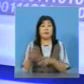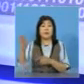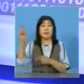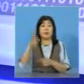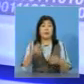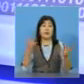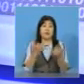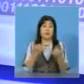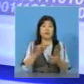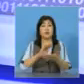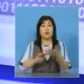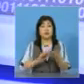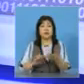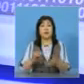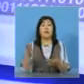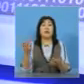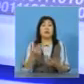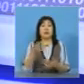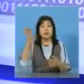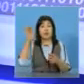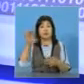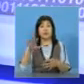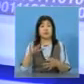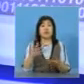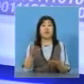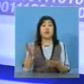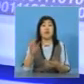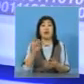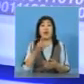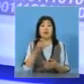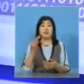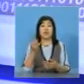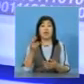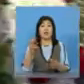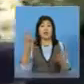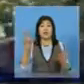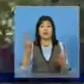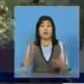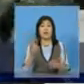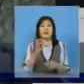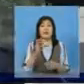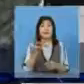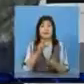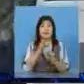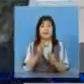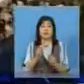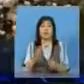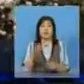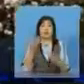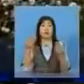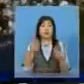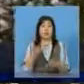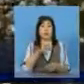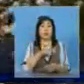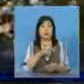қонақтар, ақын-жазушылар келіп жатыр. Солардың бір белгілі ақын Ақжайықтың Ақ шағаласы атанған халықаралық алаш әдеби сыйлығының құрмет орденінің иегері